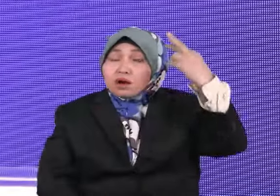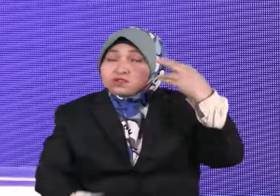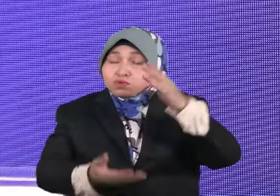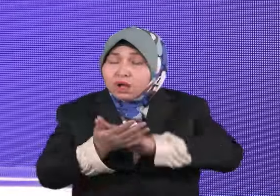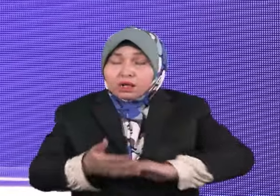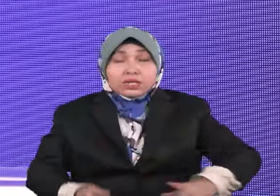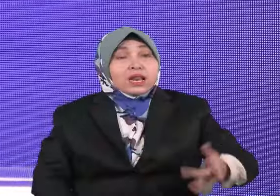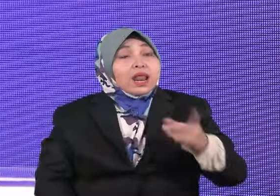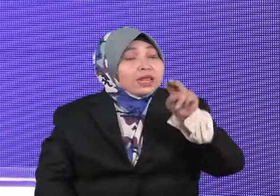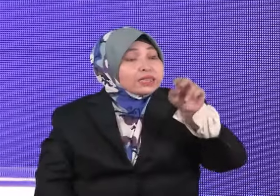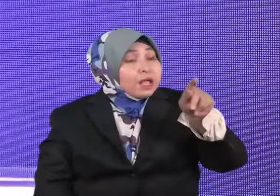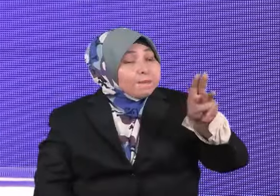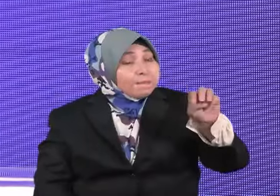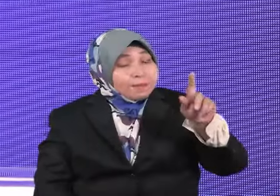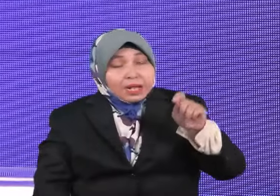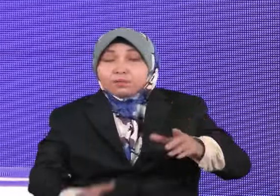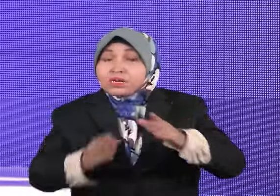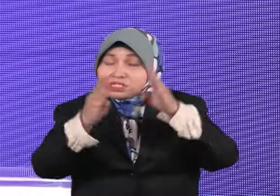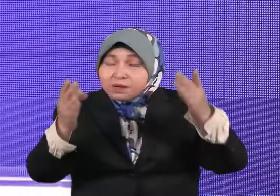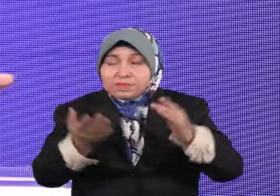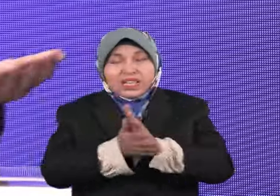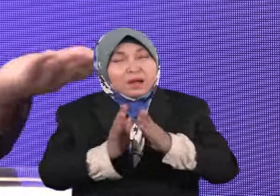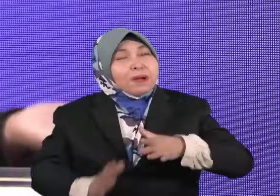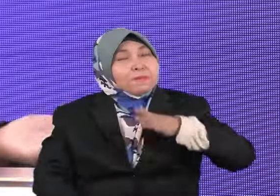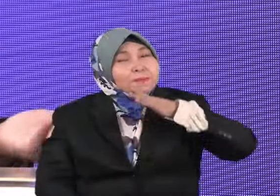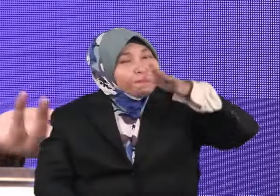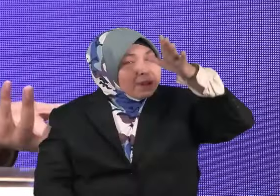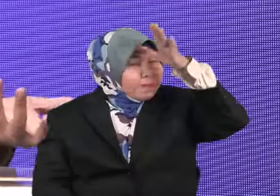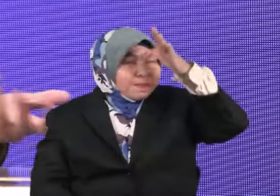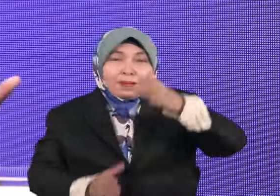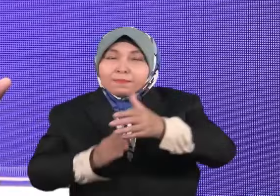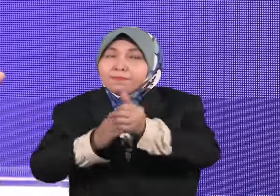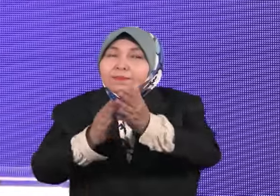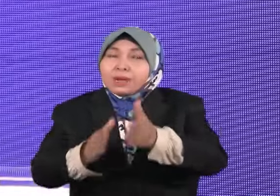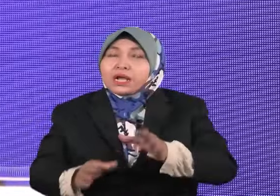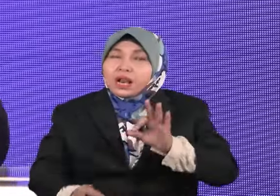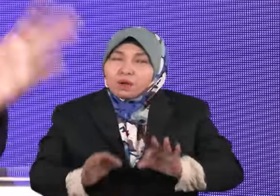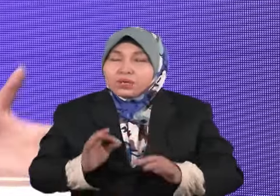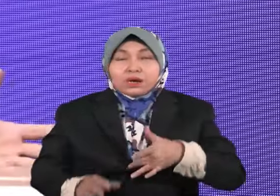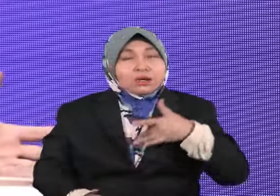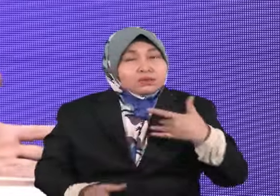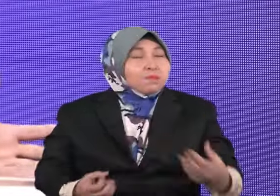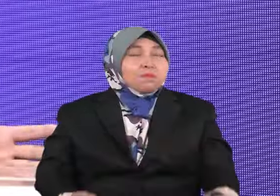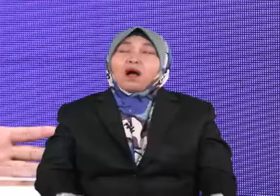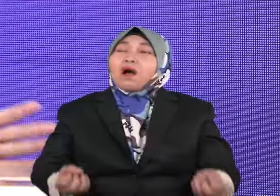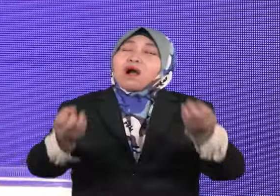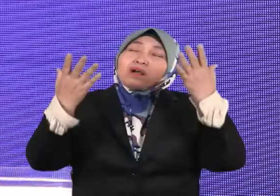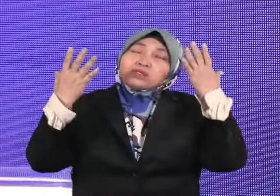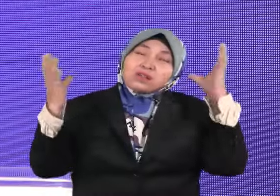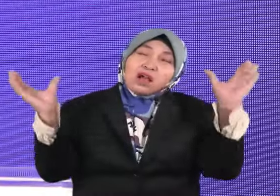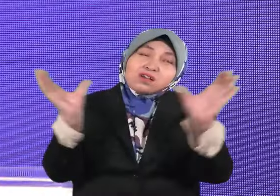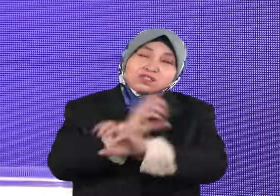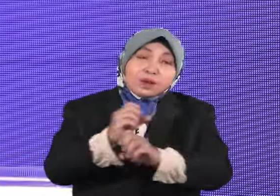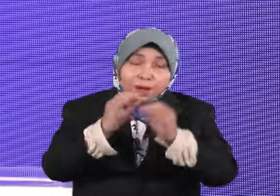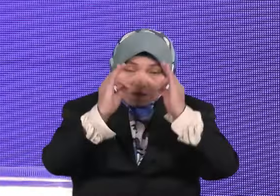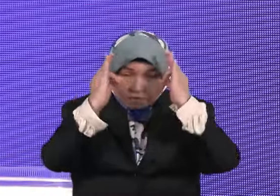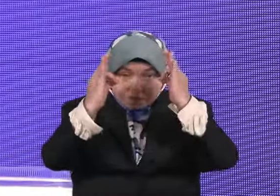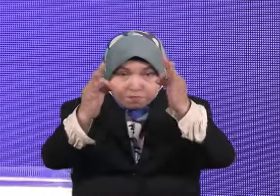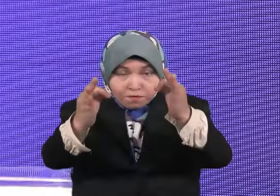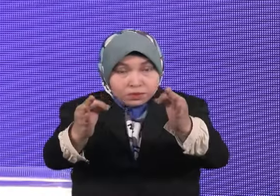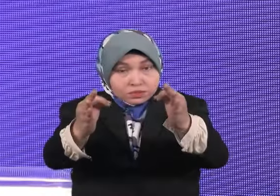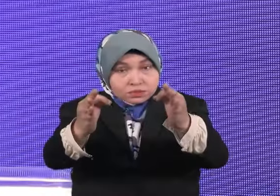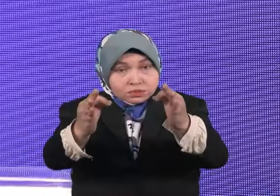Allah SWT. Jadi sebagai seorang ayah, sebagai seorang ibu pemimpin, kalau dia rasa terlampau banyak cabaran, dia akan fokus dulu